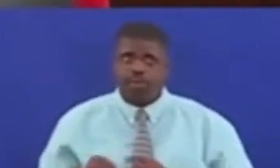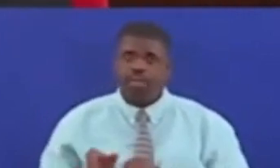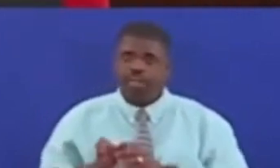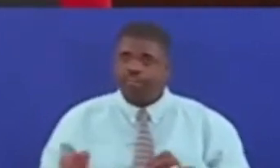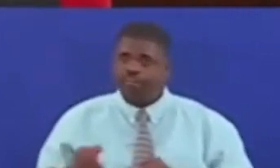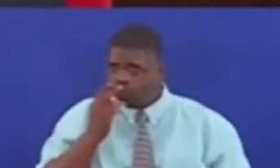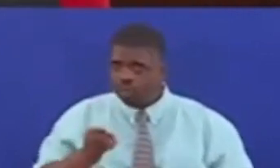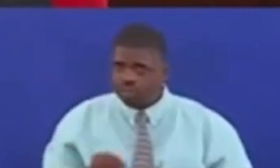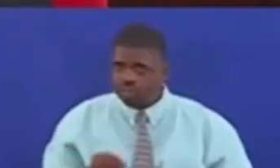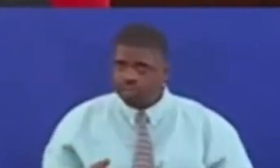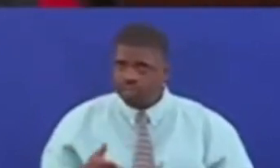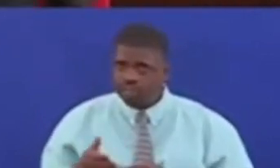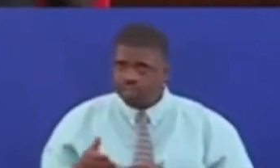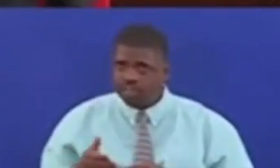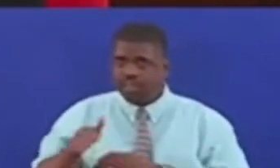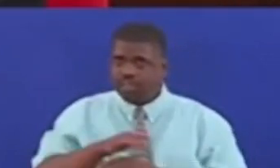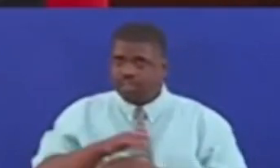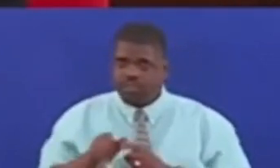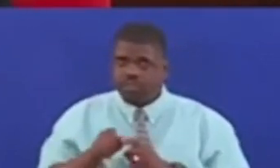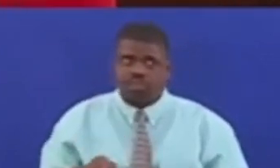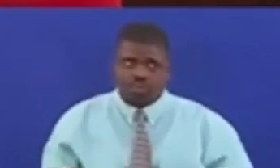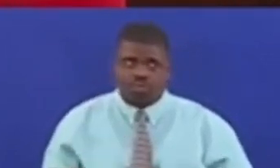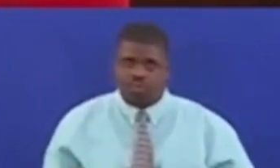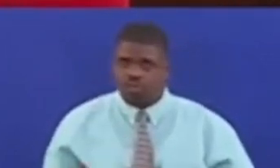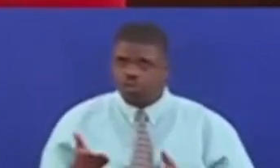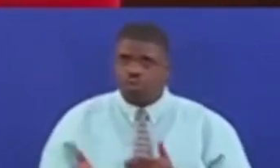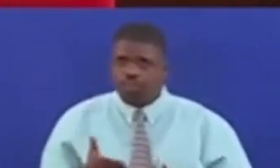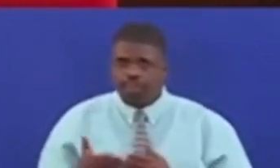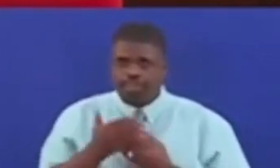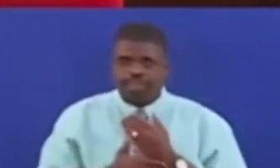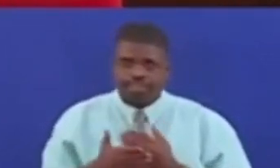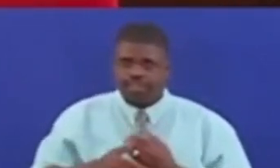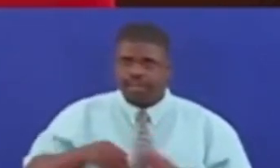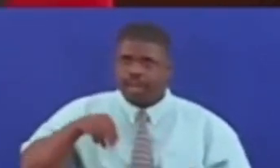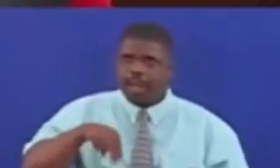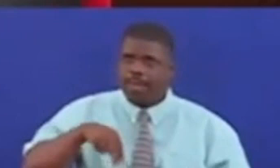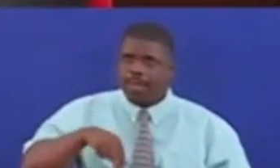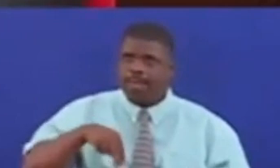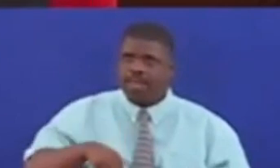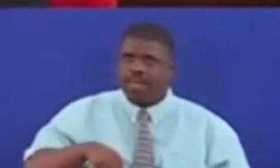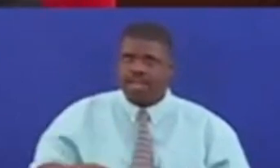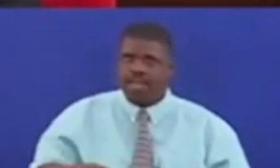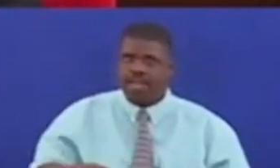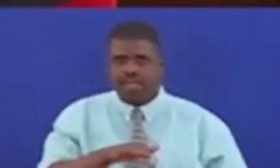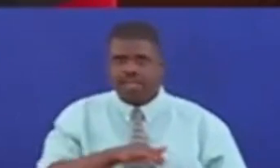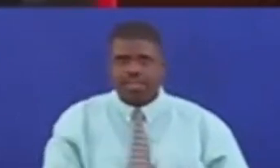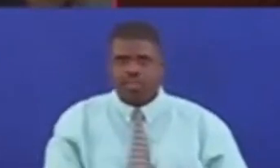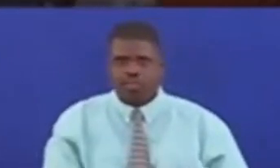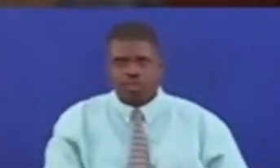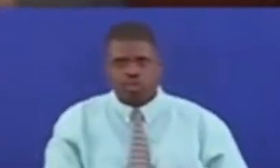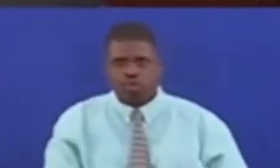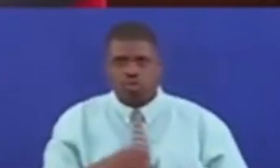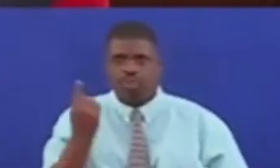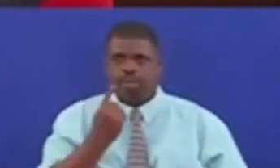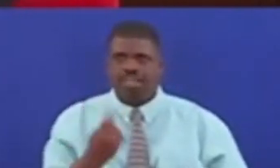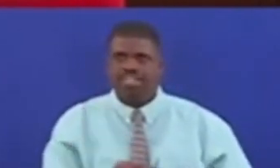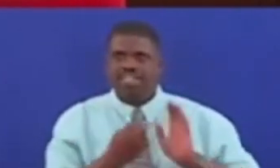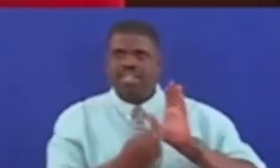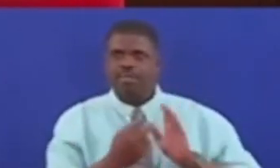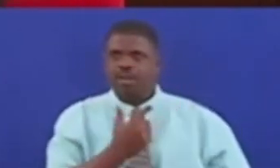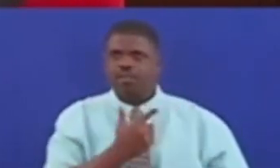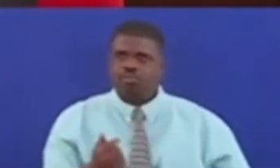ukiangalia size ya hiyo, lakini ukompea na nchi kama Namibia ina national park 7 tu Alafu kuangalia tunapata nini kutokana na mapori